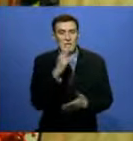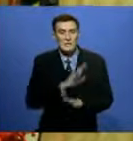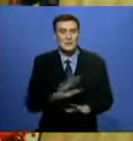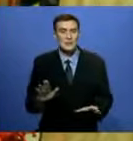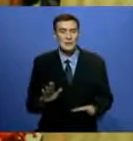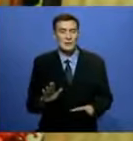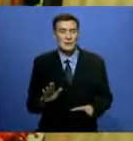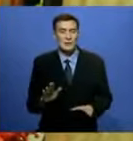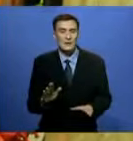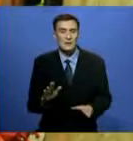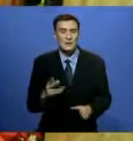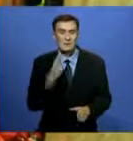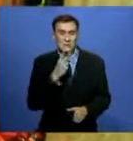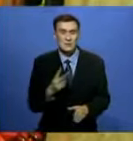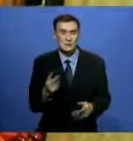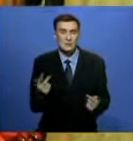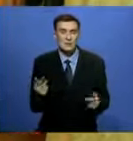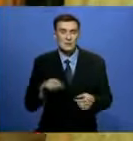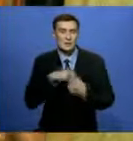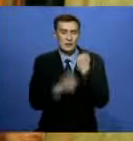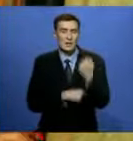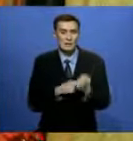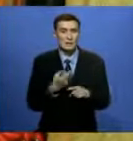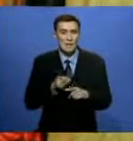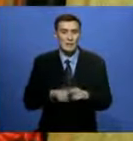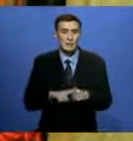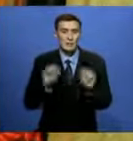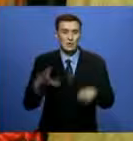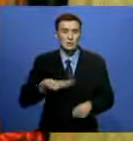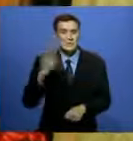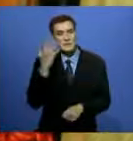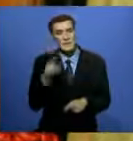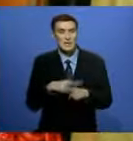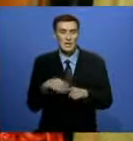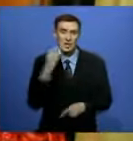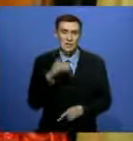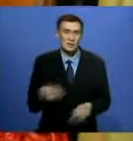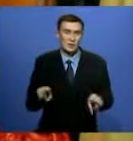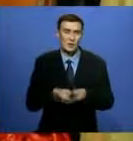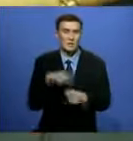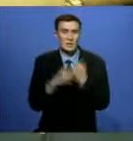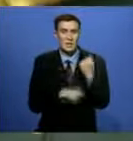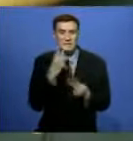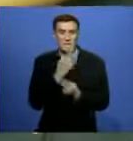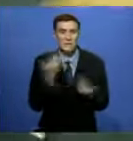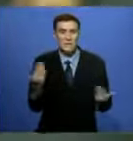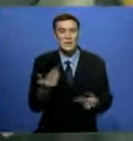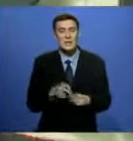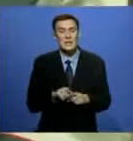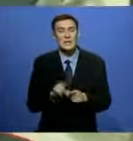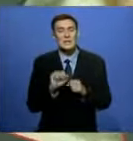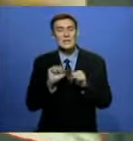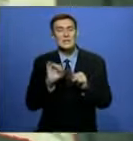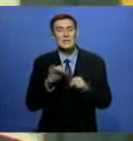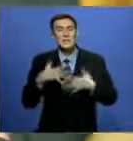темных костюмах. Вот видны ворсинки всякие. На этом, по крайней мере, может из-за цвета, а может из-за качества ткани, но не видно. Для борьбы за